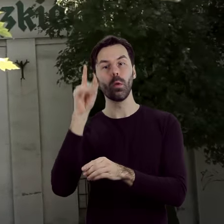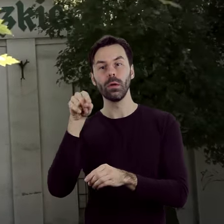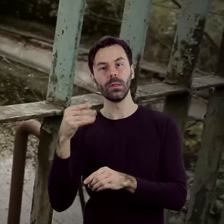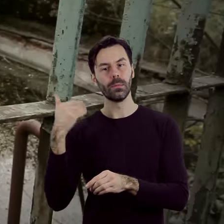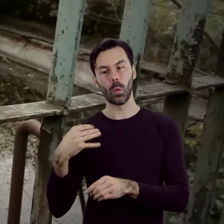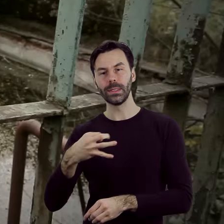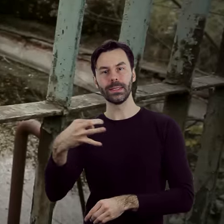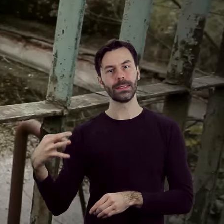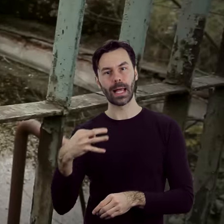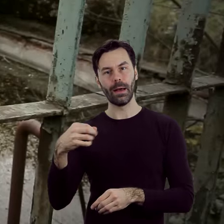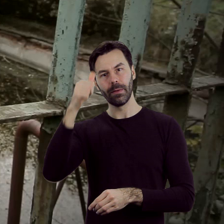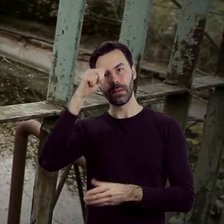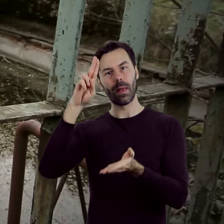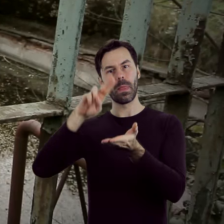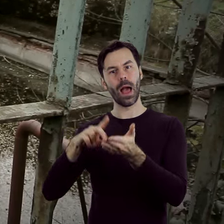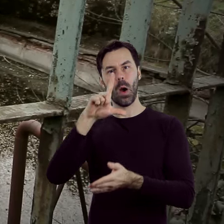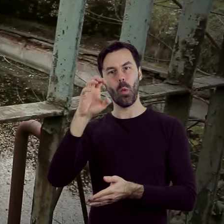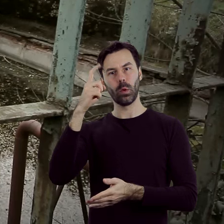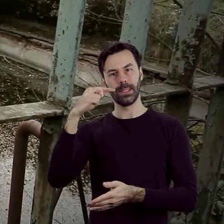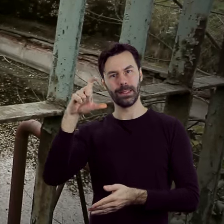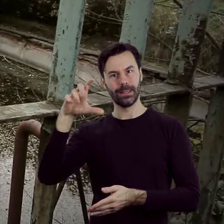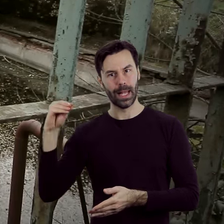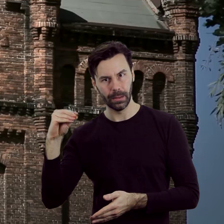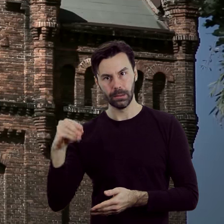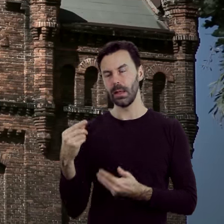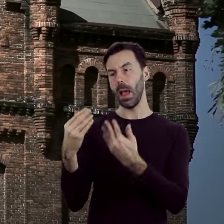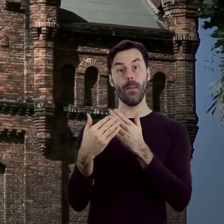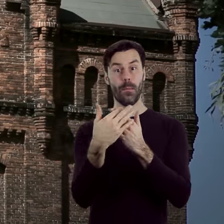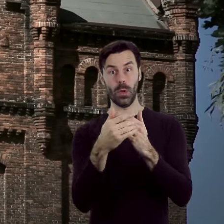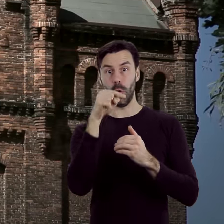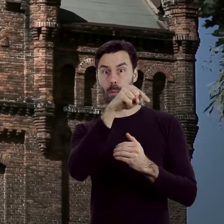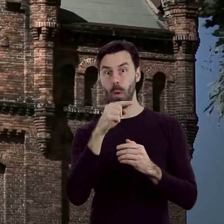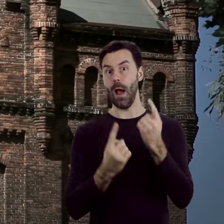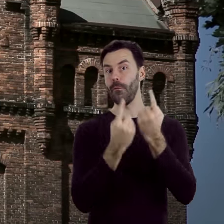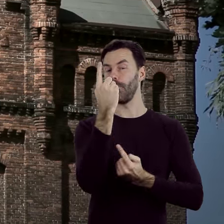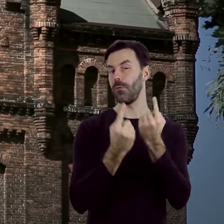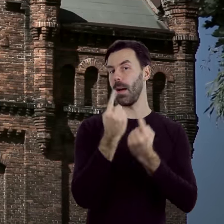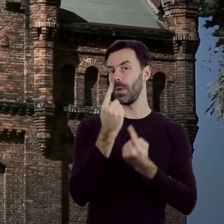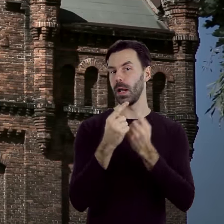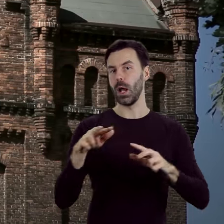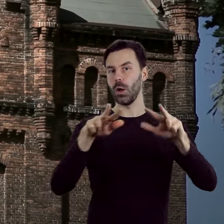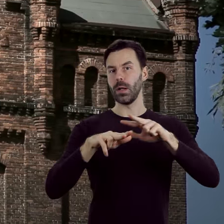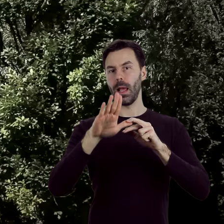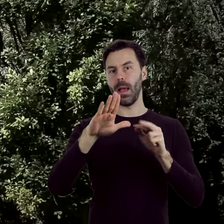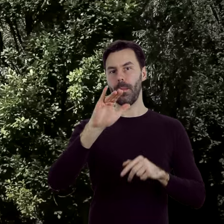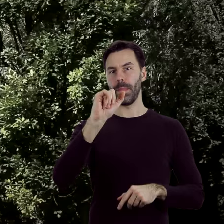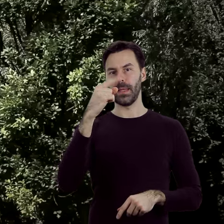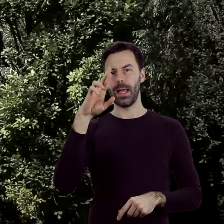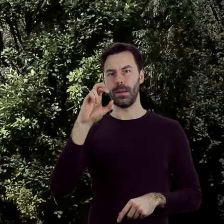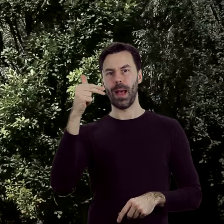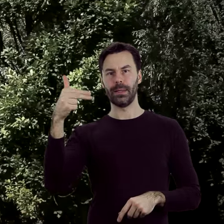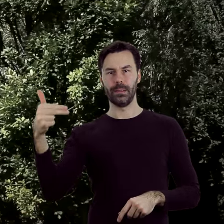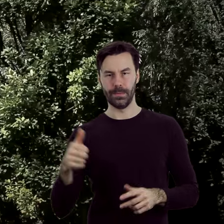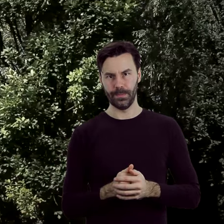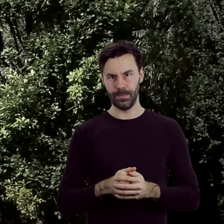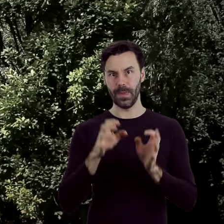Północnej, znajdował się staw na Łódce. Tuż obok swój kompleks fabryczny stworzyła rodzina Bidermanów. Do